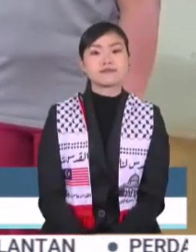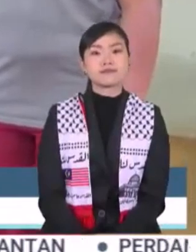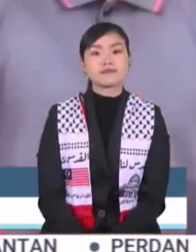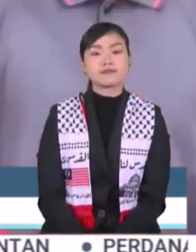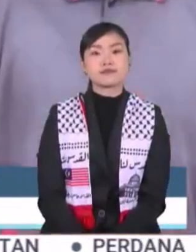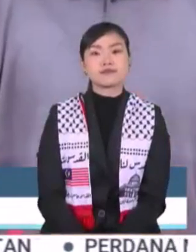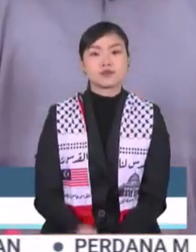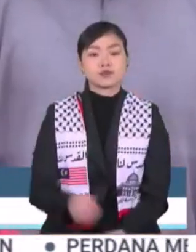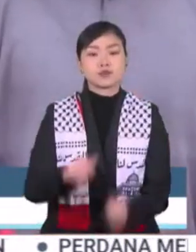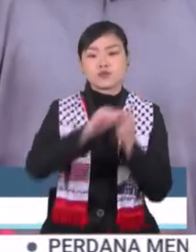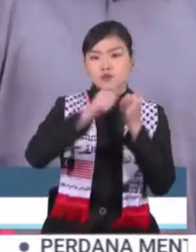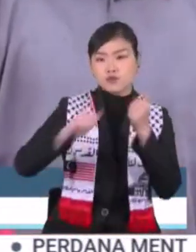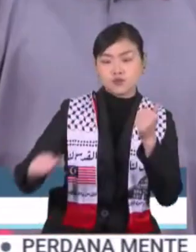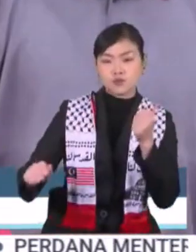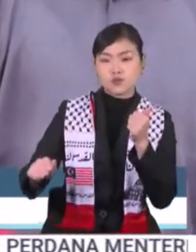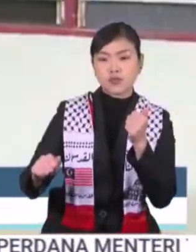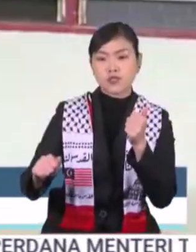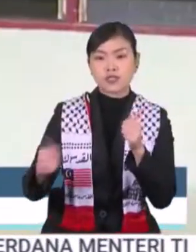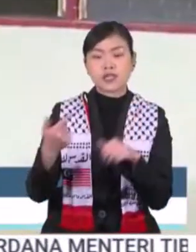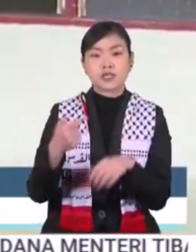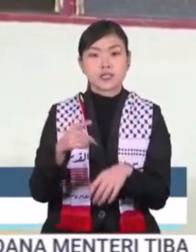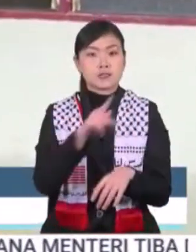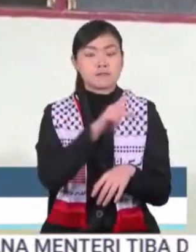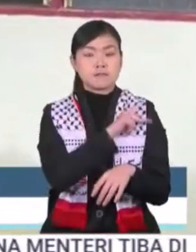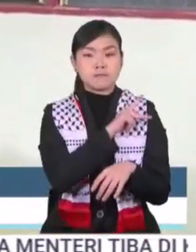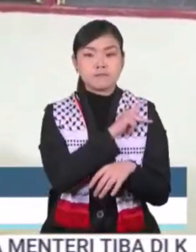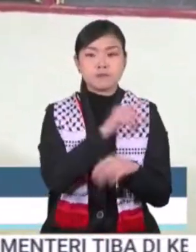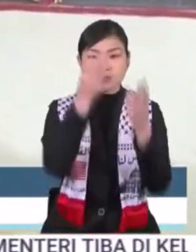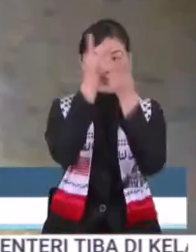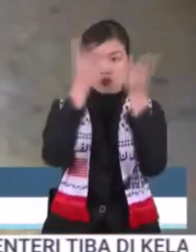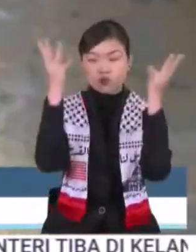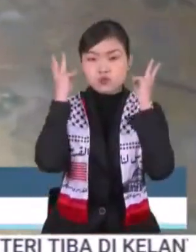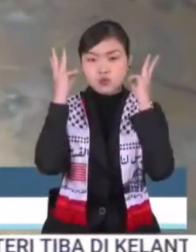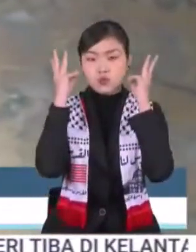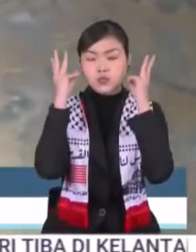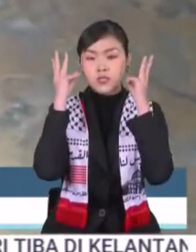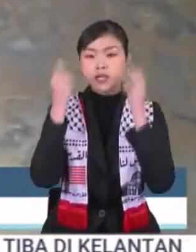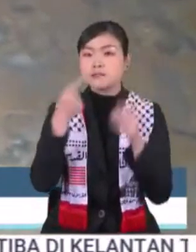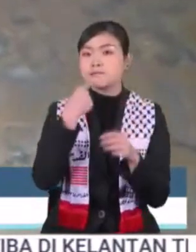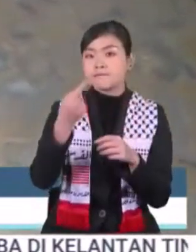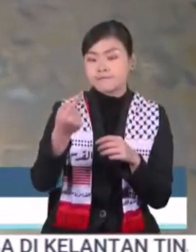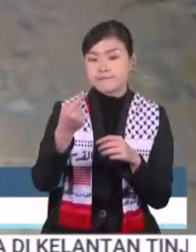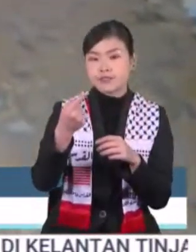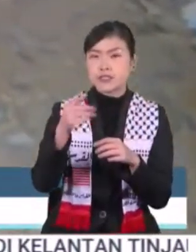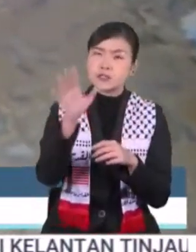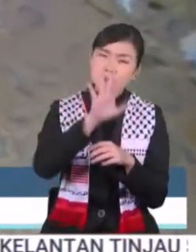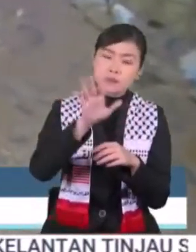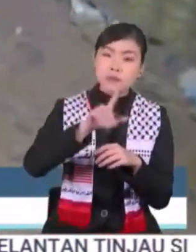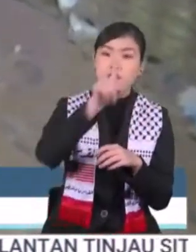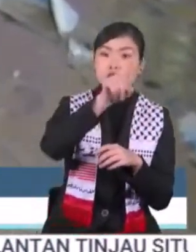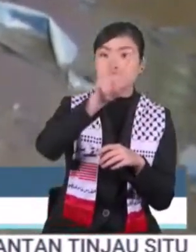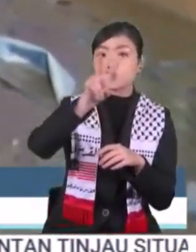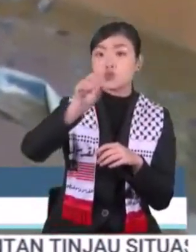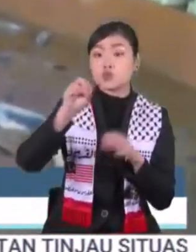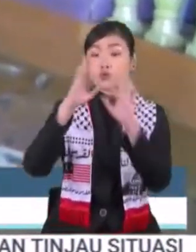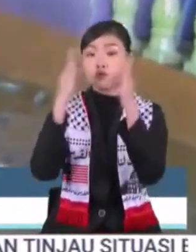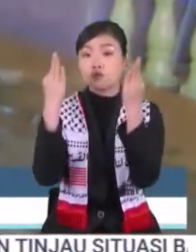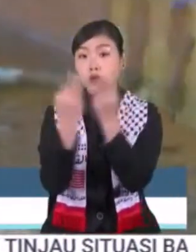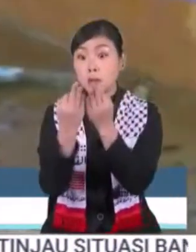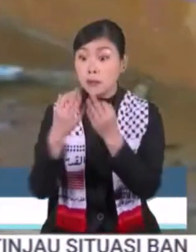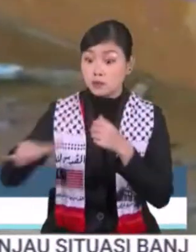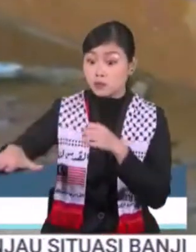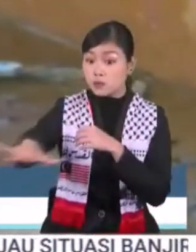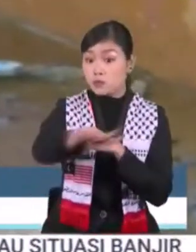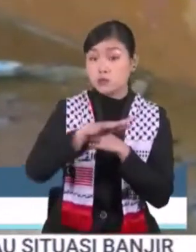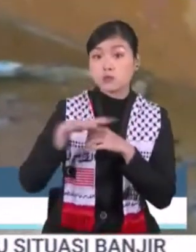Pengerusi Jawatan Kuasa Pembangunan Keselamatan Kampung Orang Asli RPS Kuala Betis, Sudin Regan berkata, kira-kira 120 keluarga orang asli di kawasan